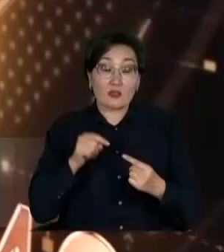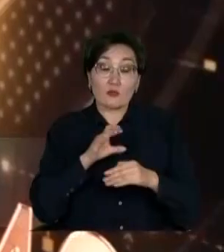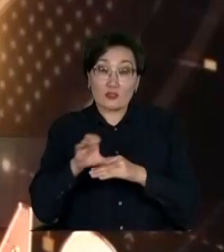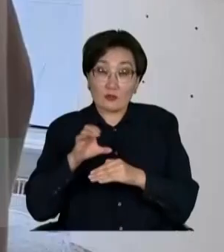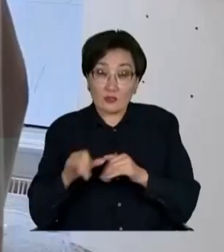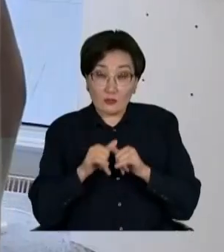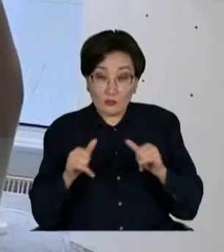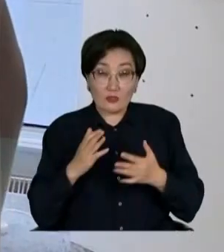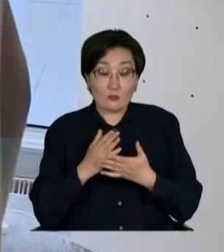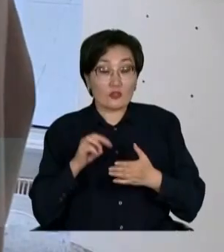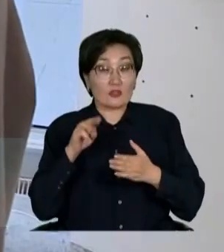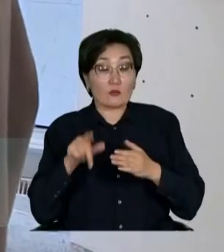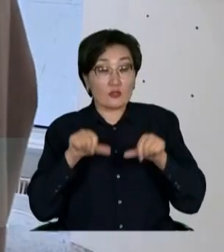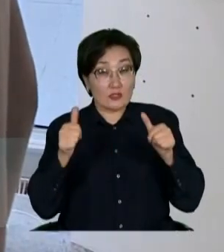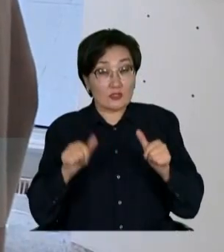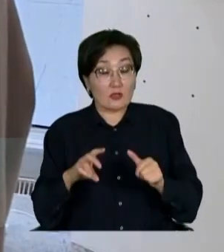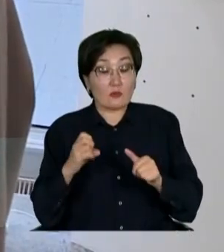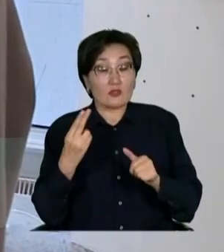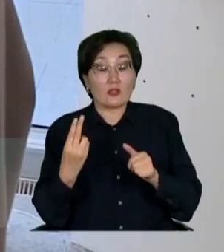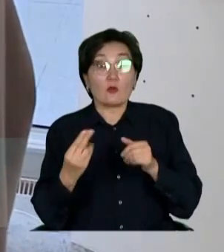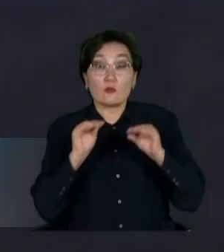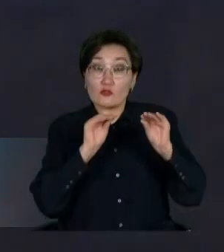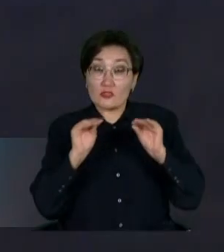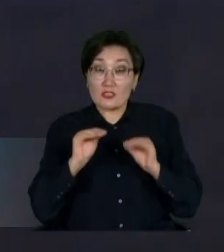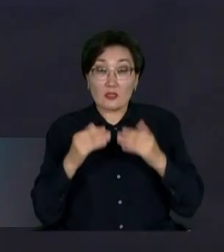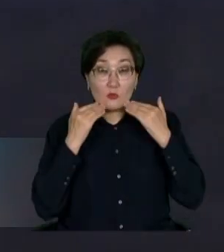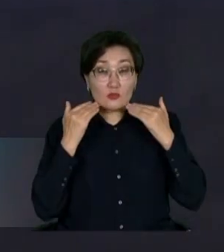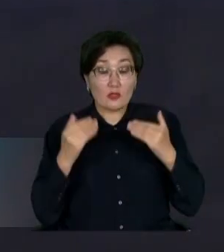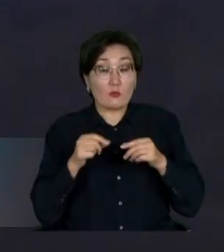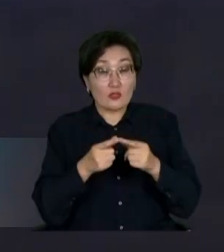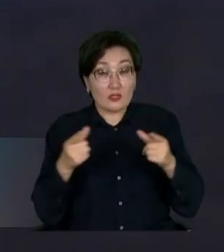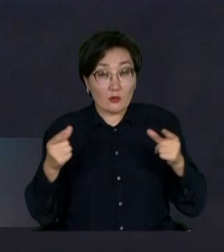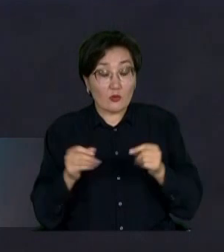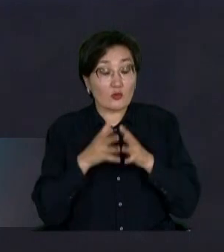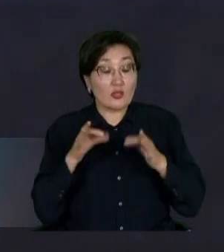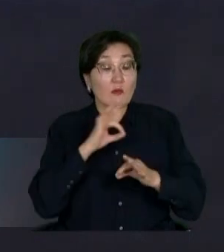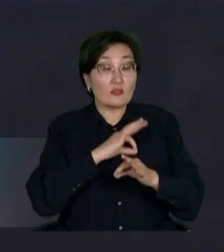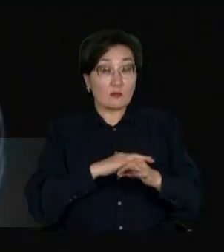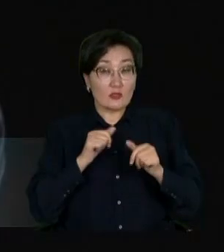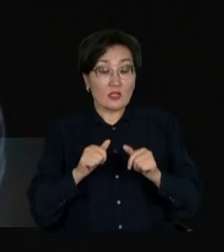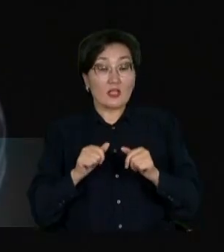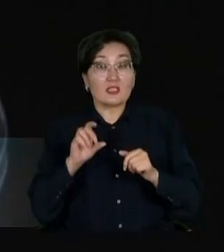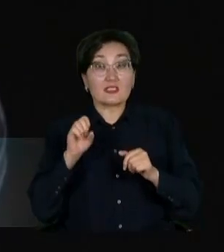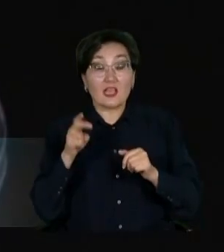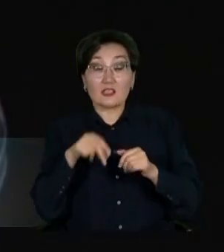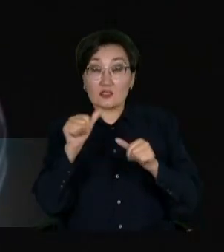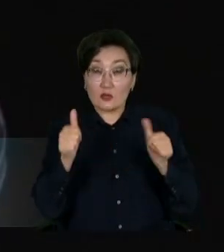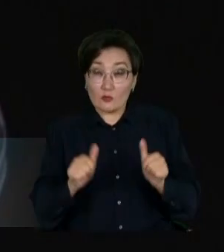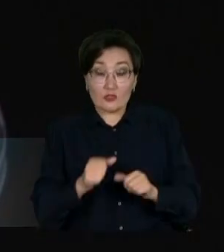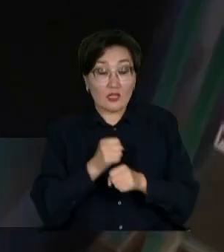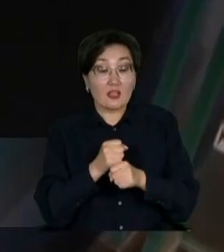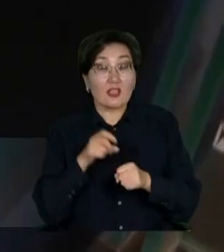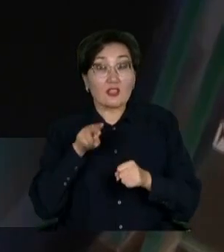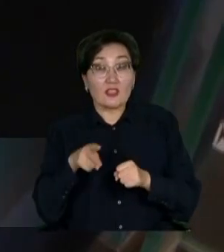ілгерілеуде. Теңге үлгілерін ұлттық элементтермен бейнелеу соңғы банкноттарда кеңінен пайдаланады. Биыл сақ стилінде жасалған тағы 2000